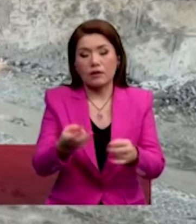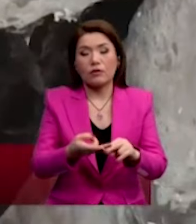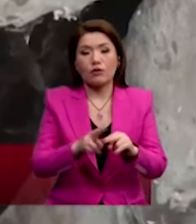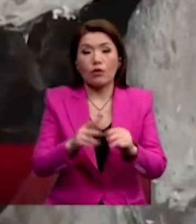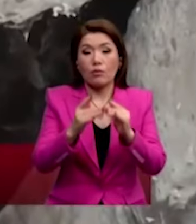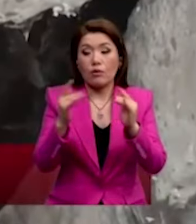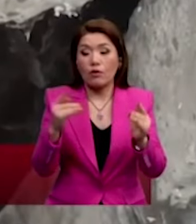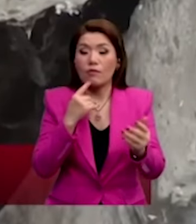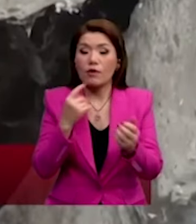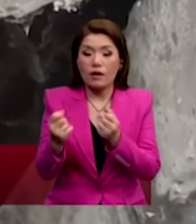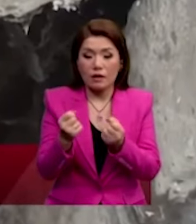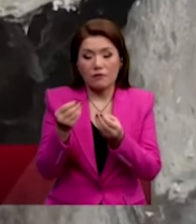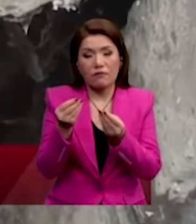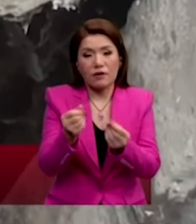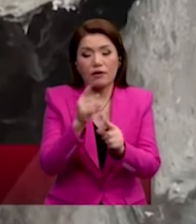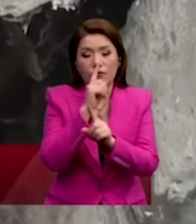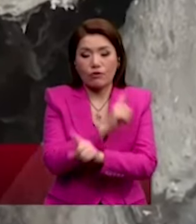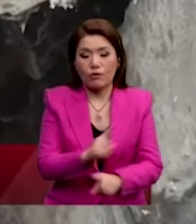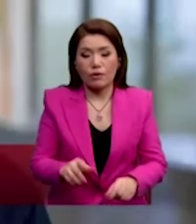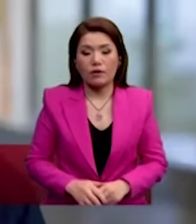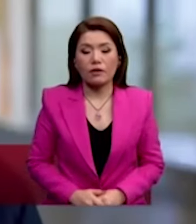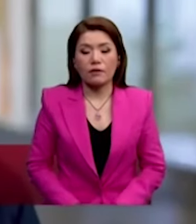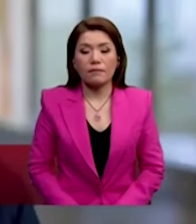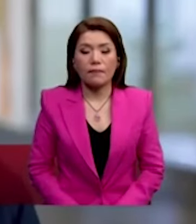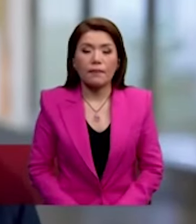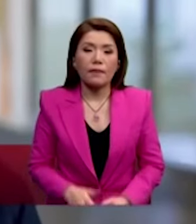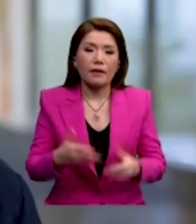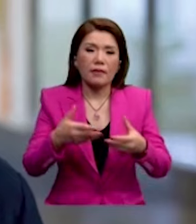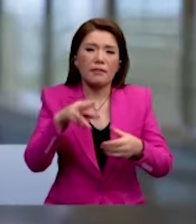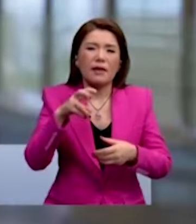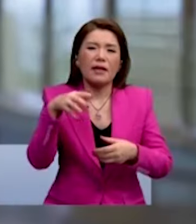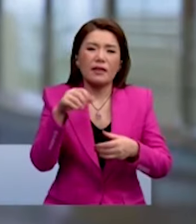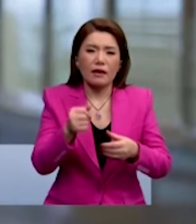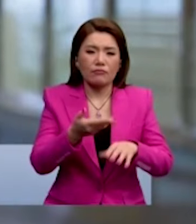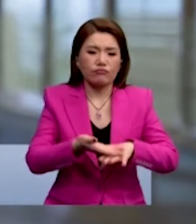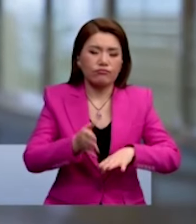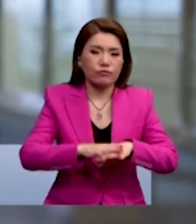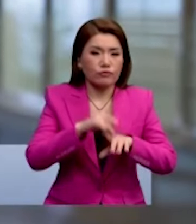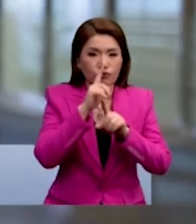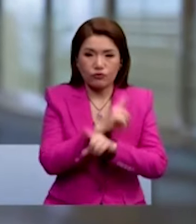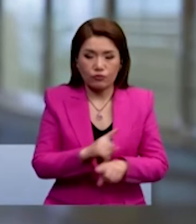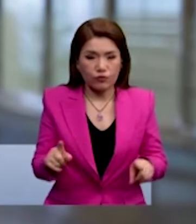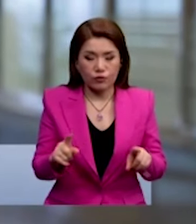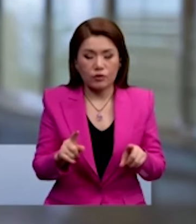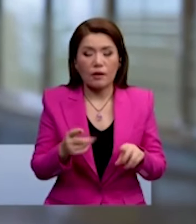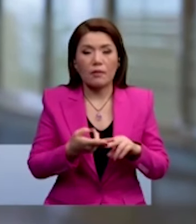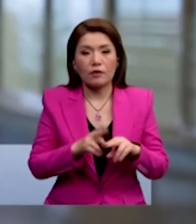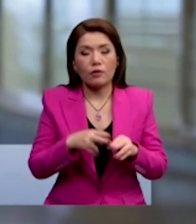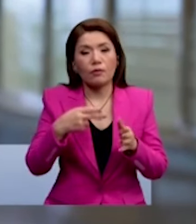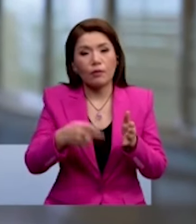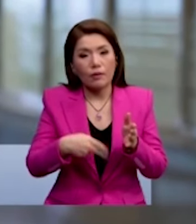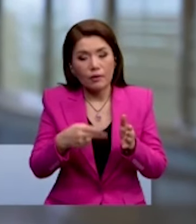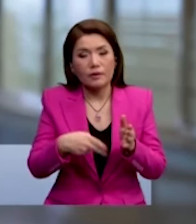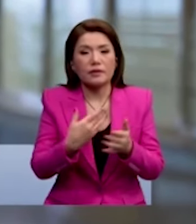Бұл көпір беріктігіне әсер етпейді дейді. Плитаға жүктеме түспейді. Осыған байланысты